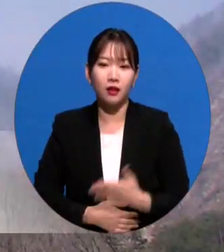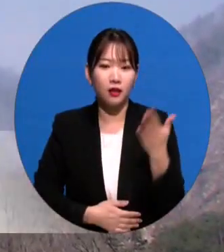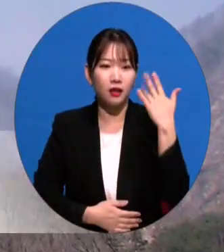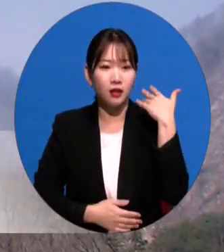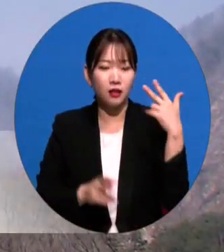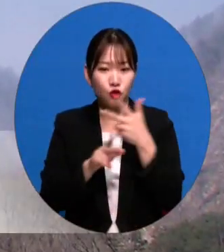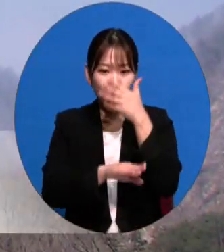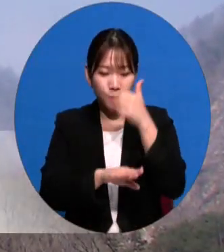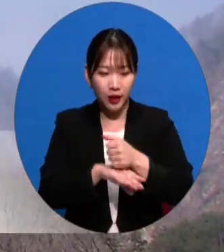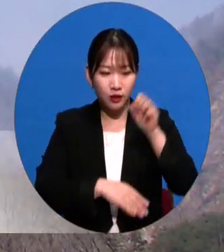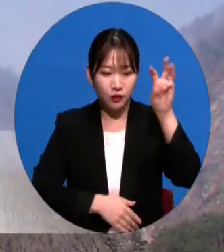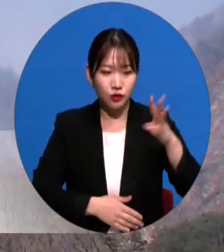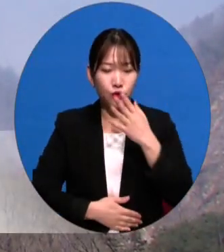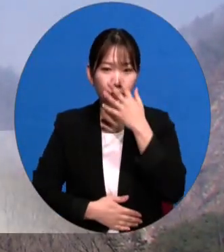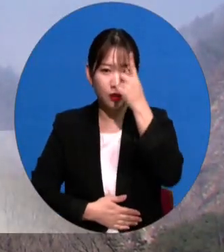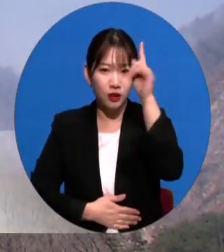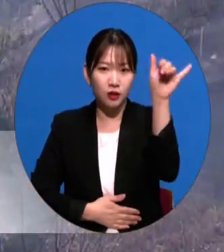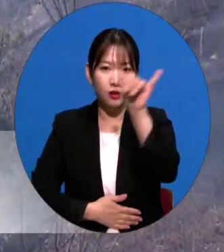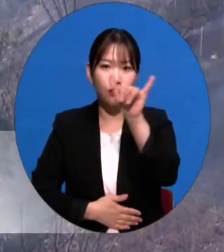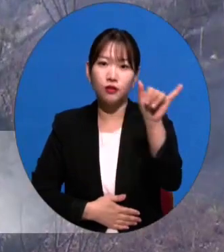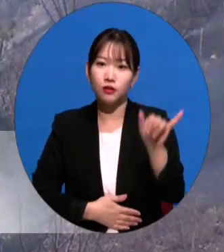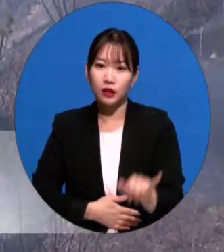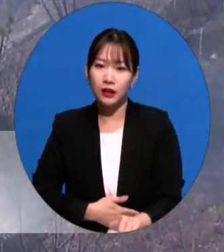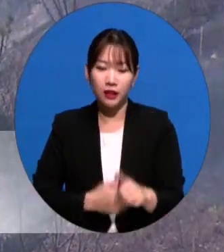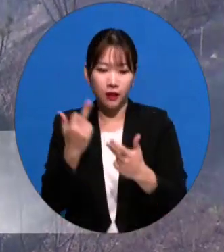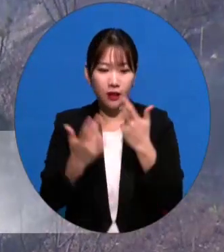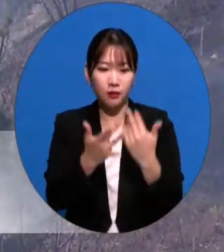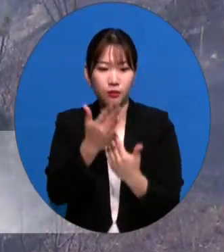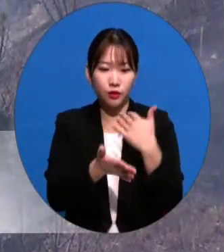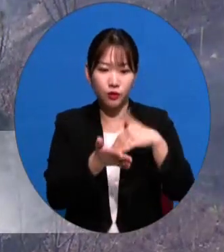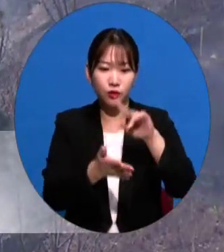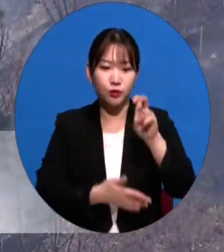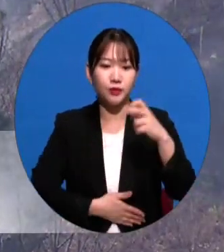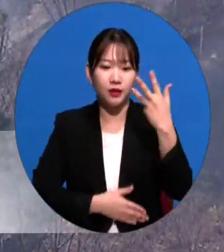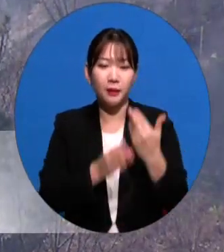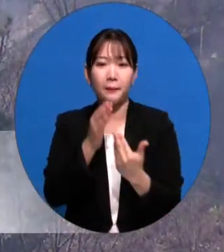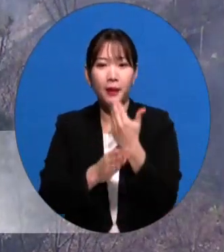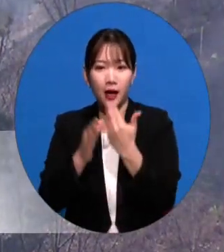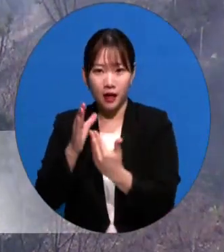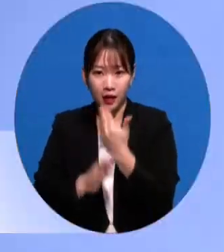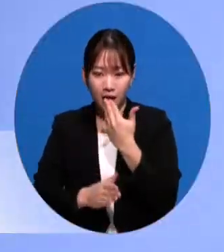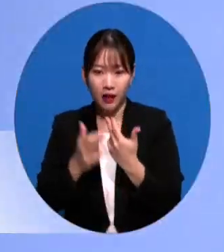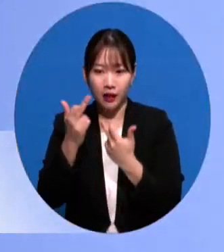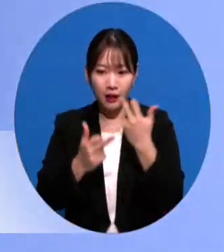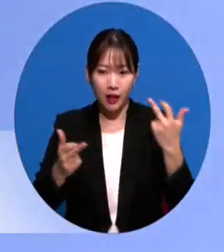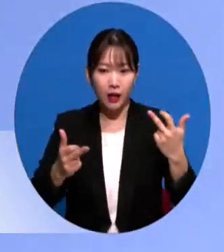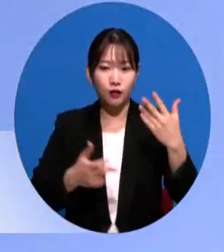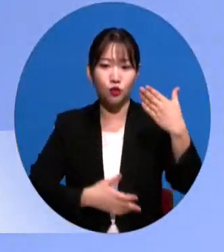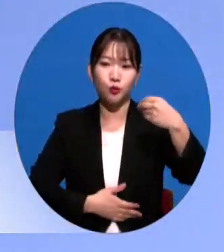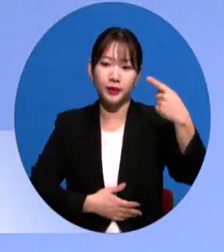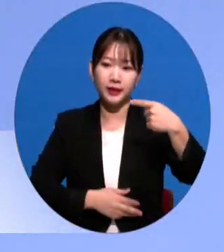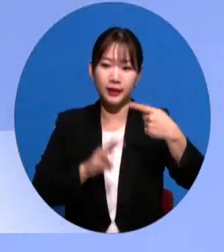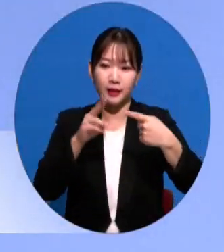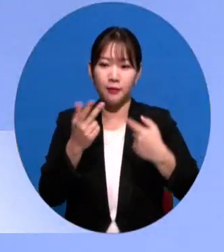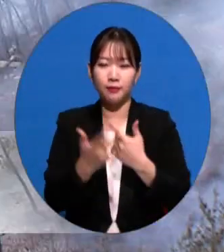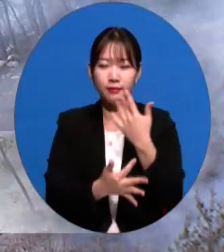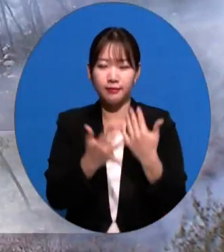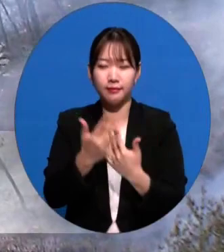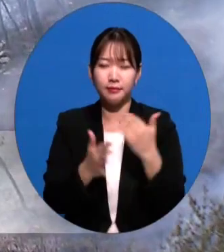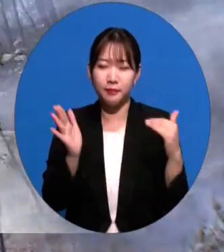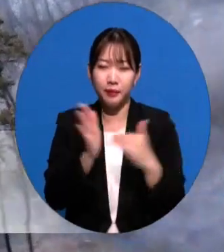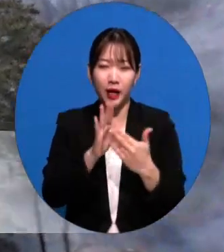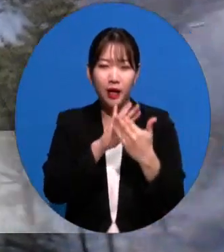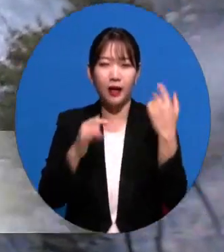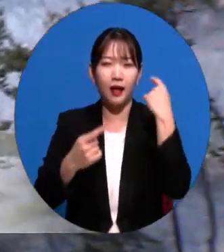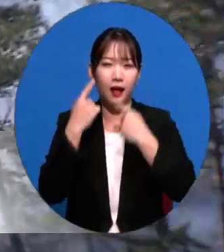지난 주말 광주와 순천 등 전국에서 산불 28건이 발생해 산림 9만 1천 제곱미터가 불에 타고